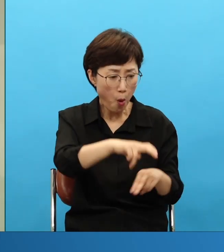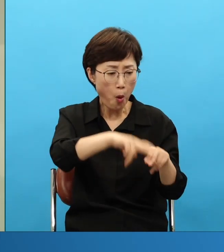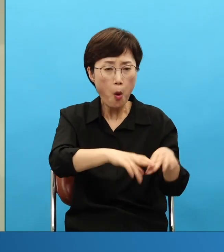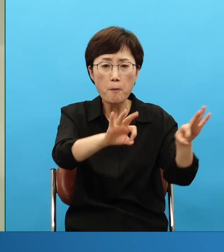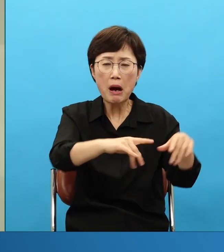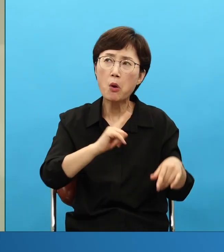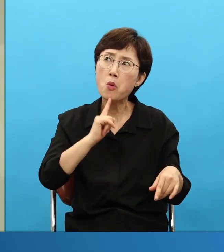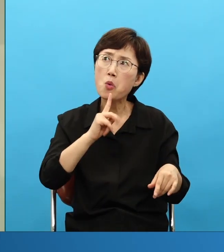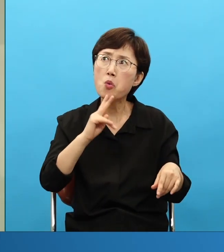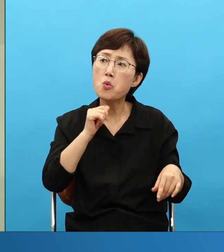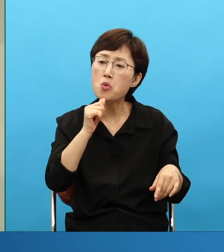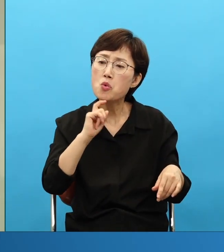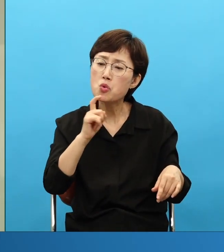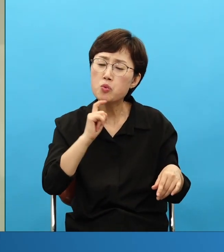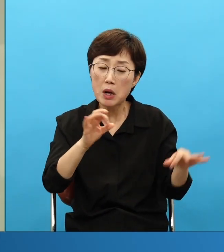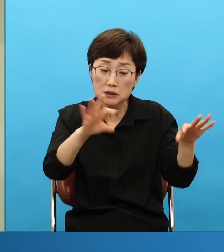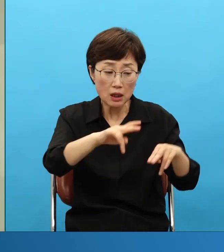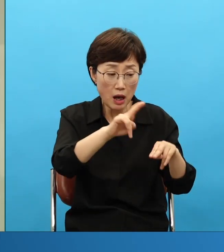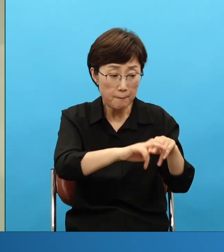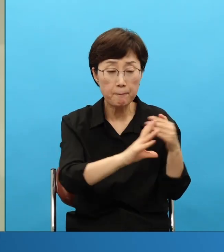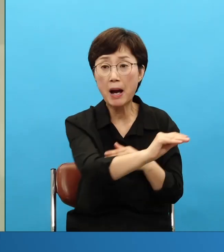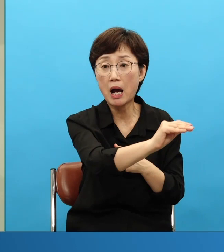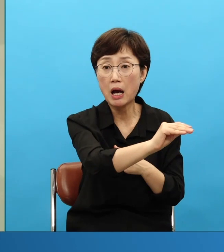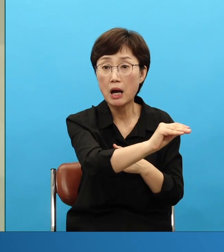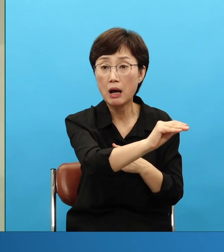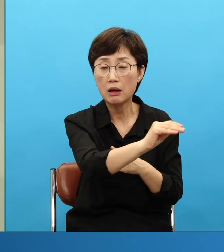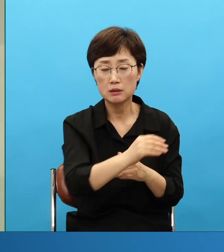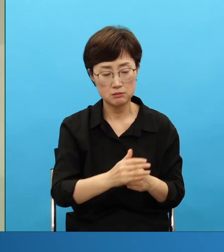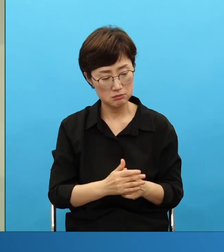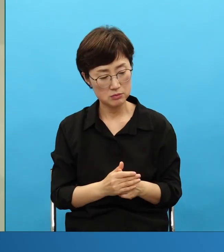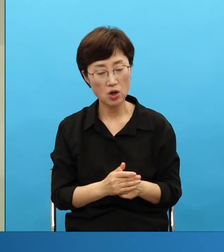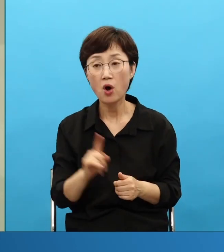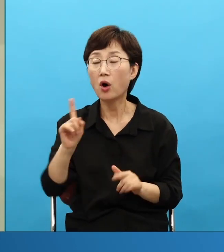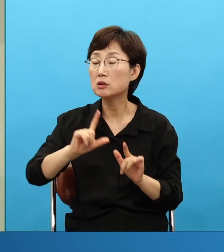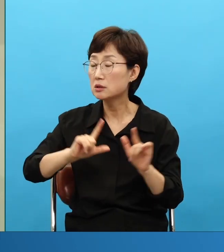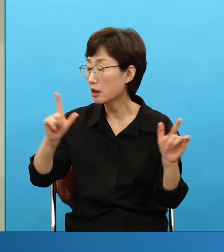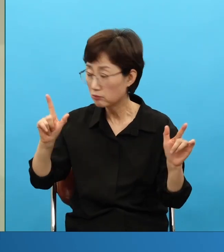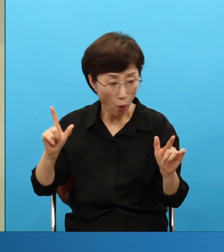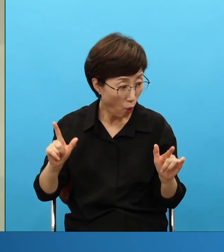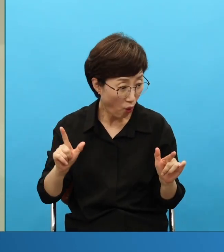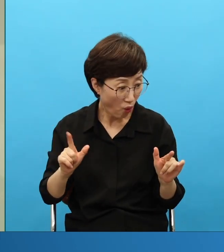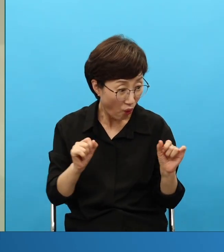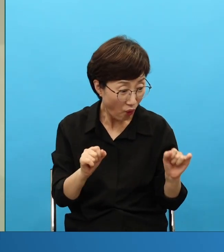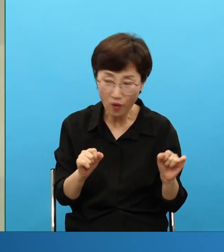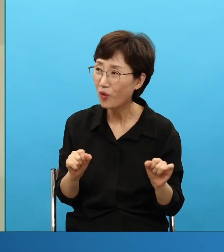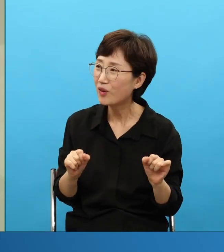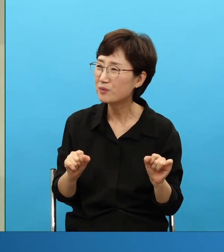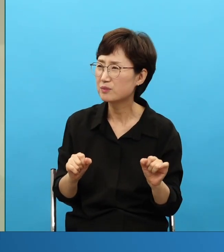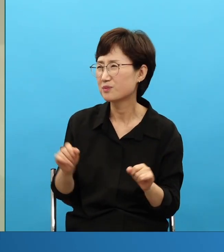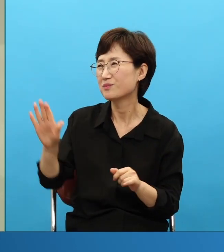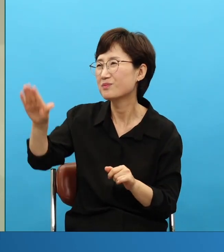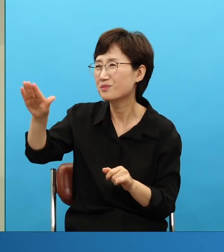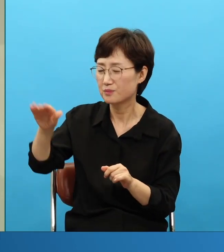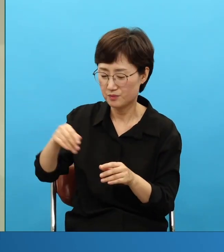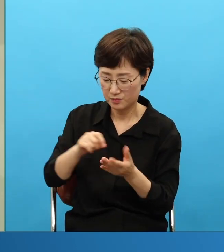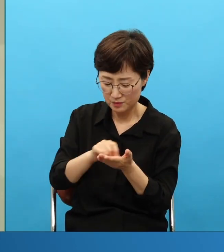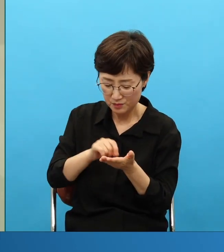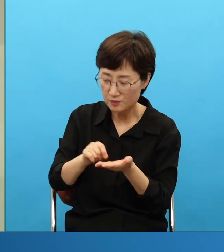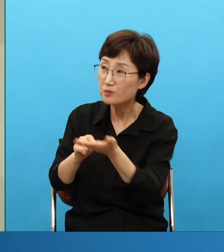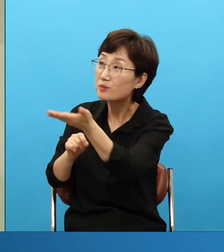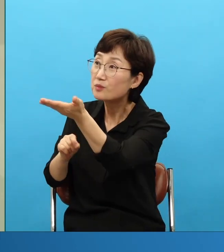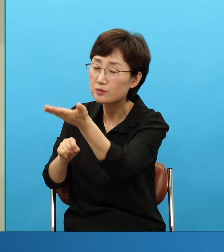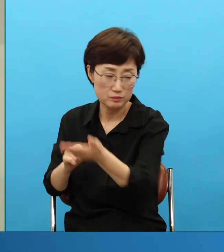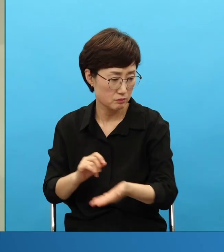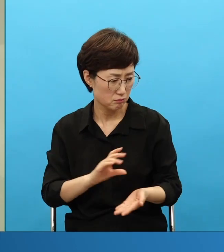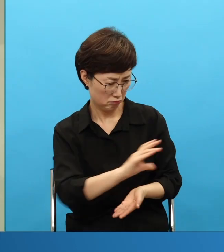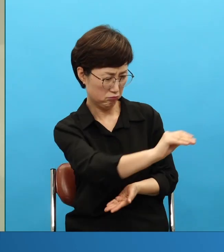stays for a moment and then leaves. 한 번 나보고 여러분 접은 걸 탁 줘요. And one day, she gave me a folded piece of 그럼 paper. 가는 거예요. And then she